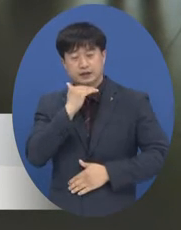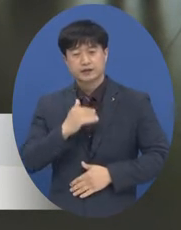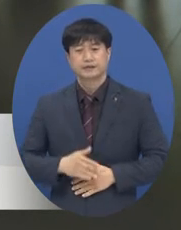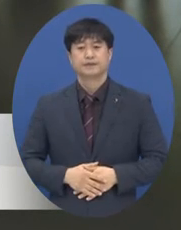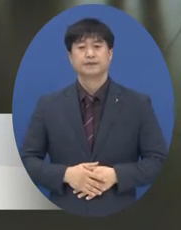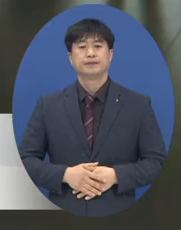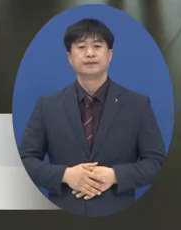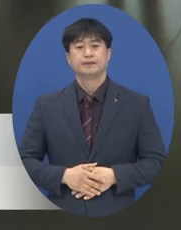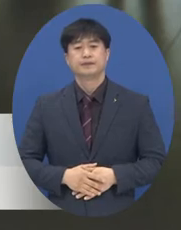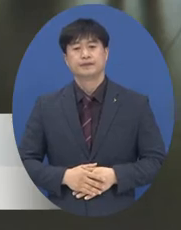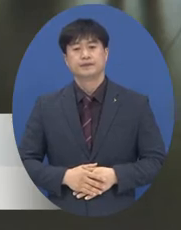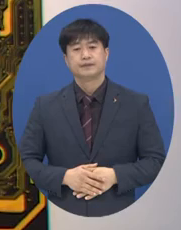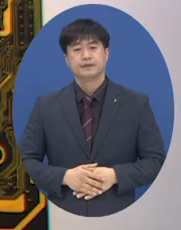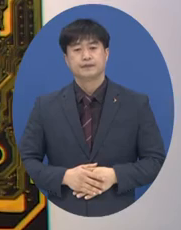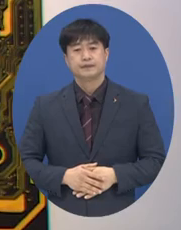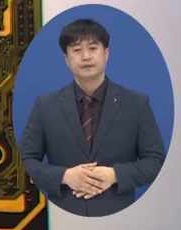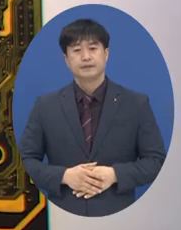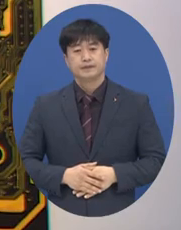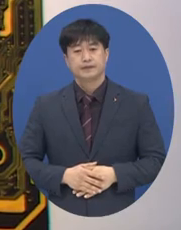기자가 소개합니다.